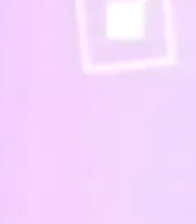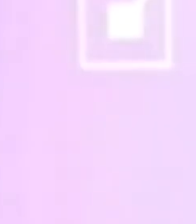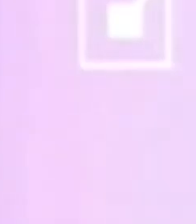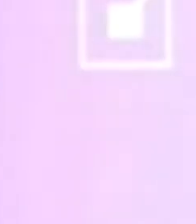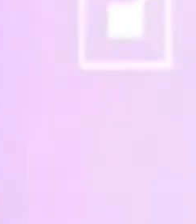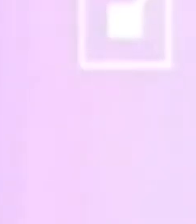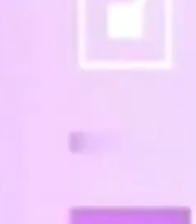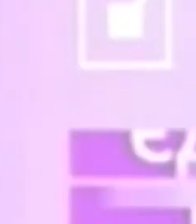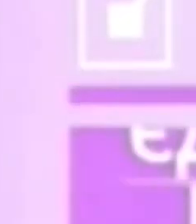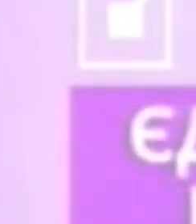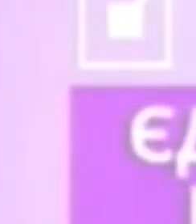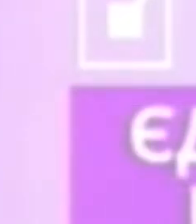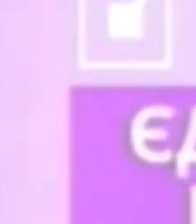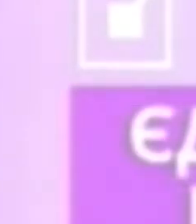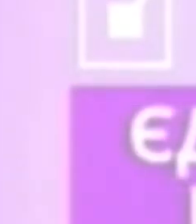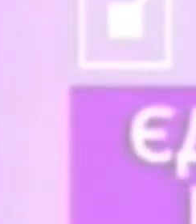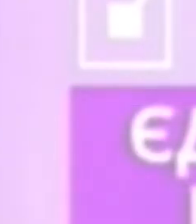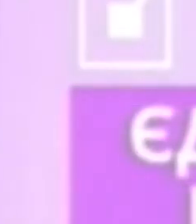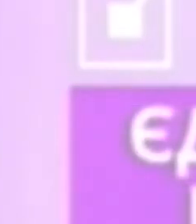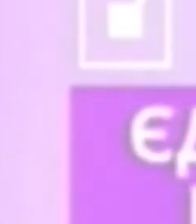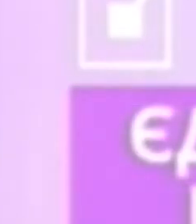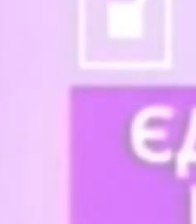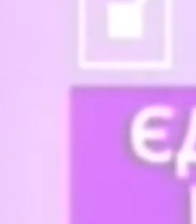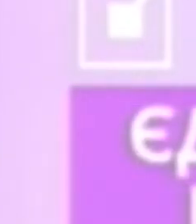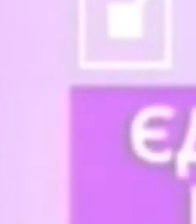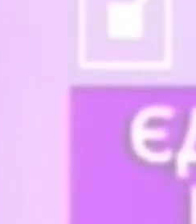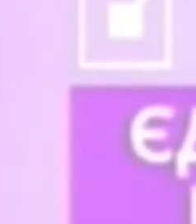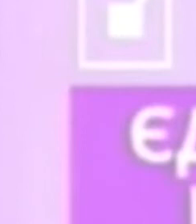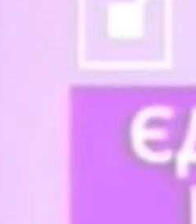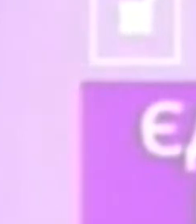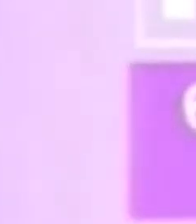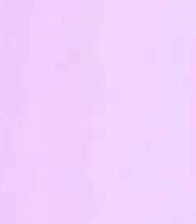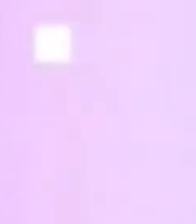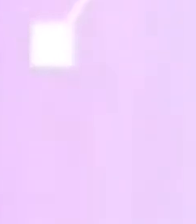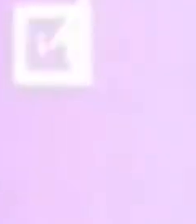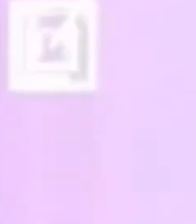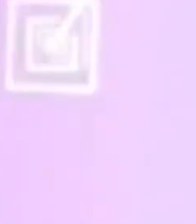єдиний, зручний простір для всіх. Це економічно вигідно.